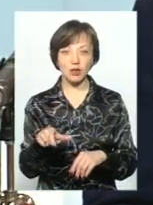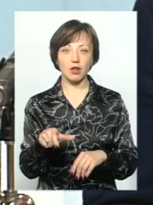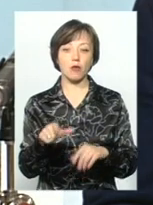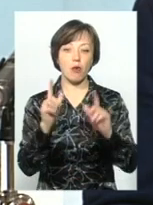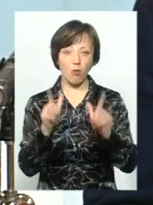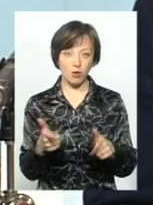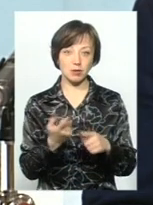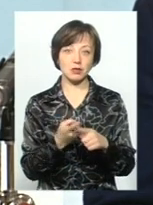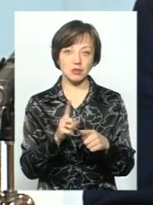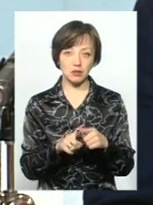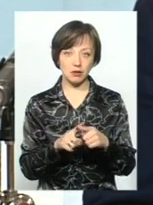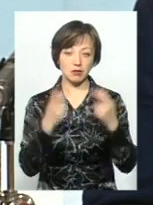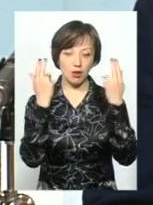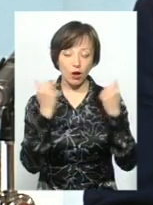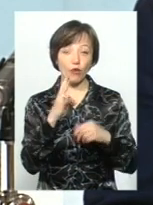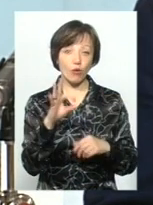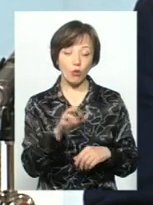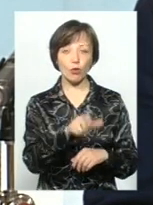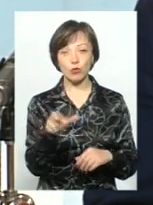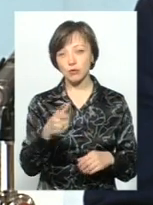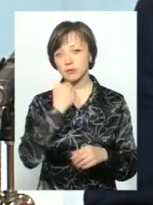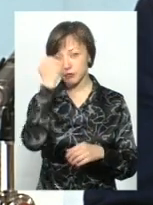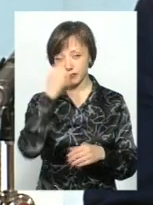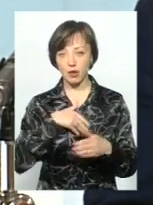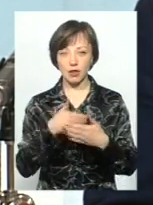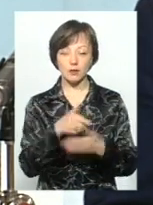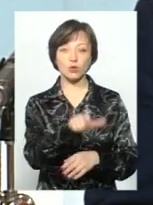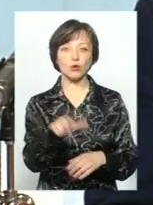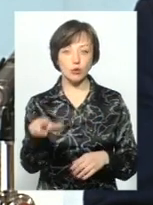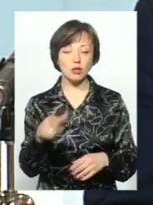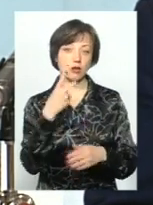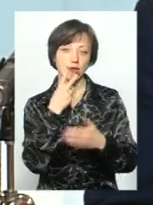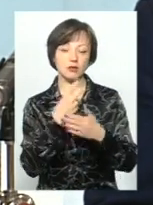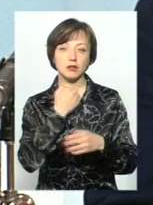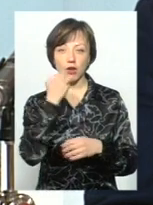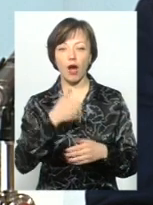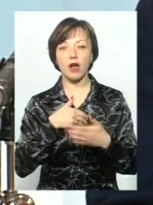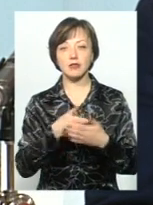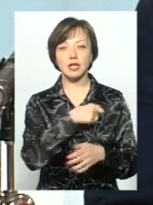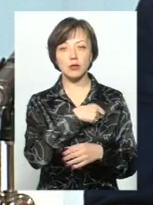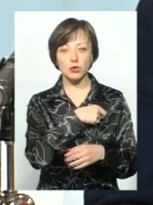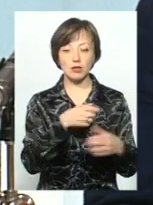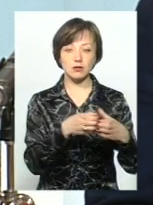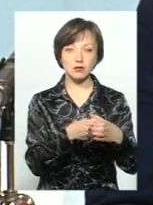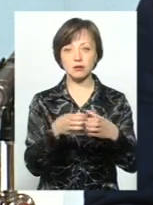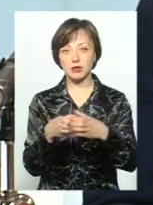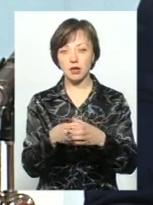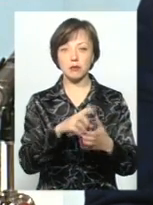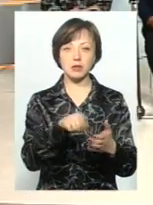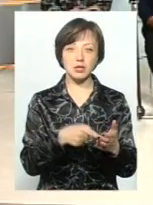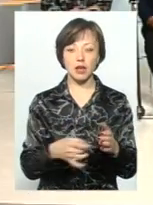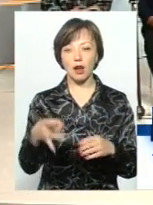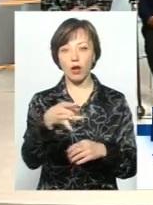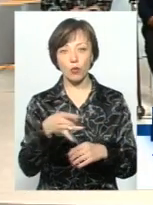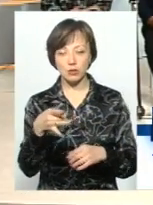Але люди, дякуючи активності і людей, дякуючи активності депутатських корпусів, міських рад,